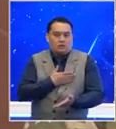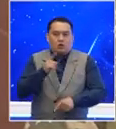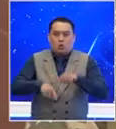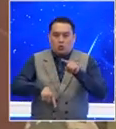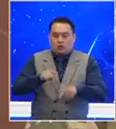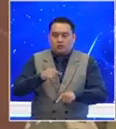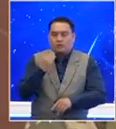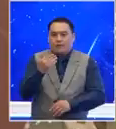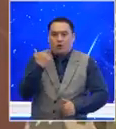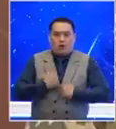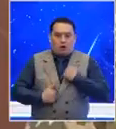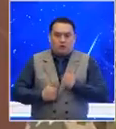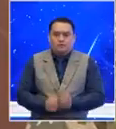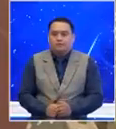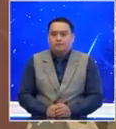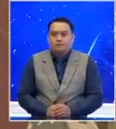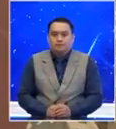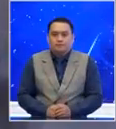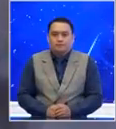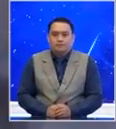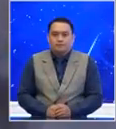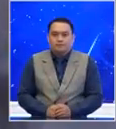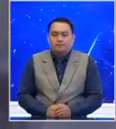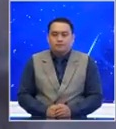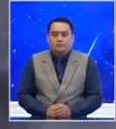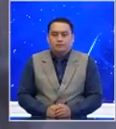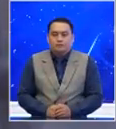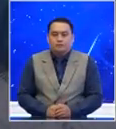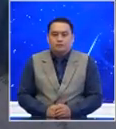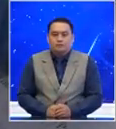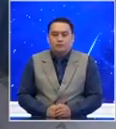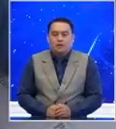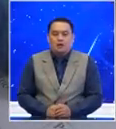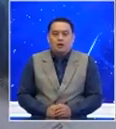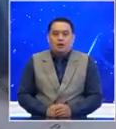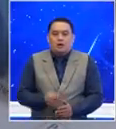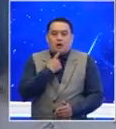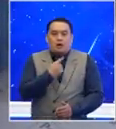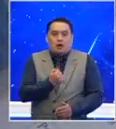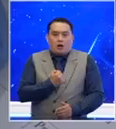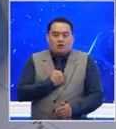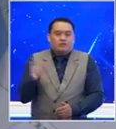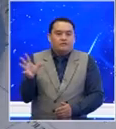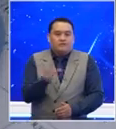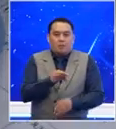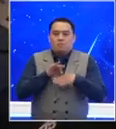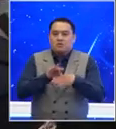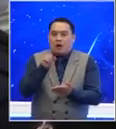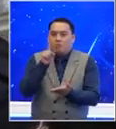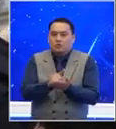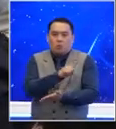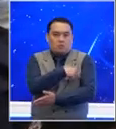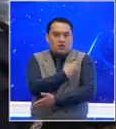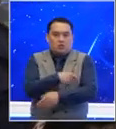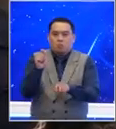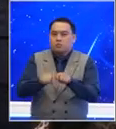своей страны. Мы гордимся такими гражданами. Добавим, прежде чем примерить армейскую форму, все призывники прошли обязательный